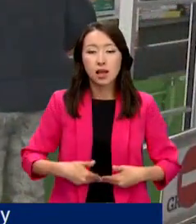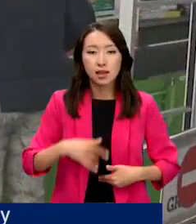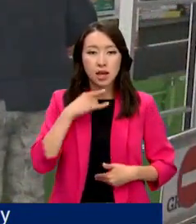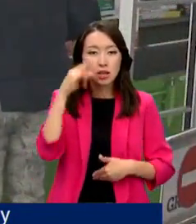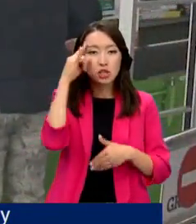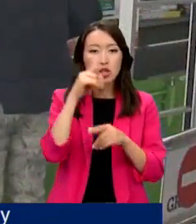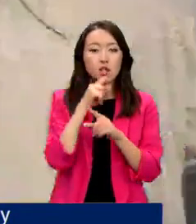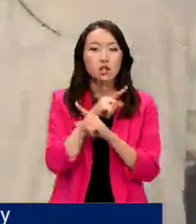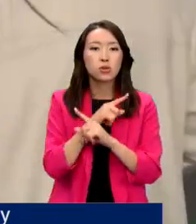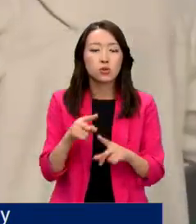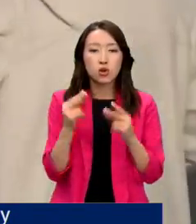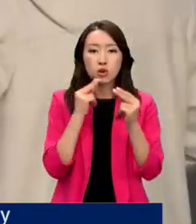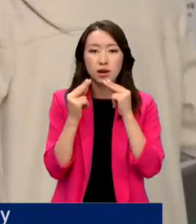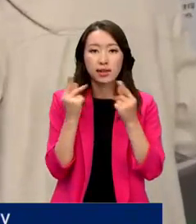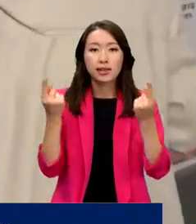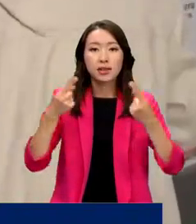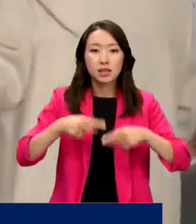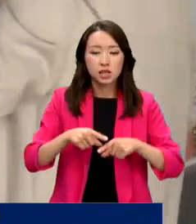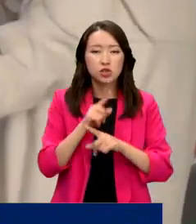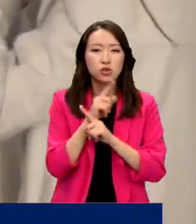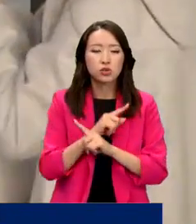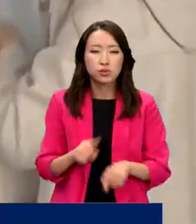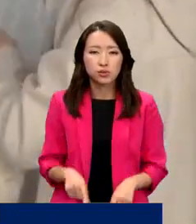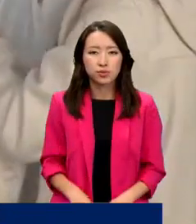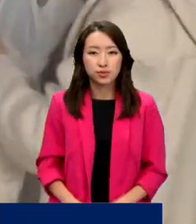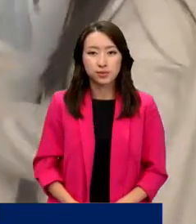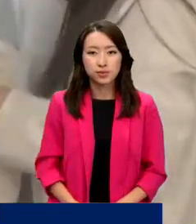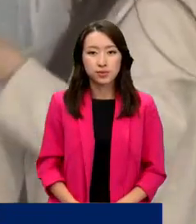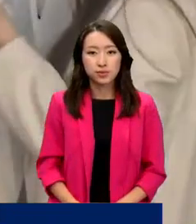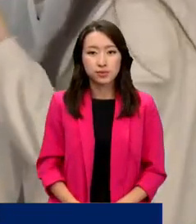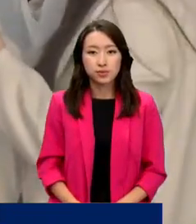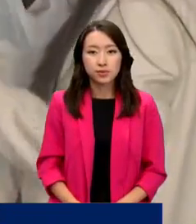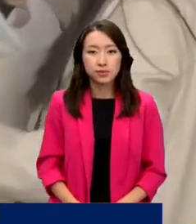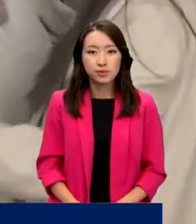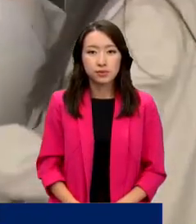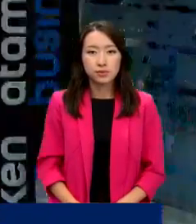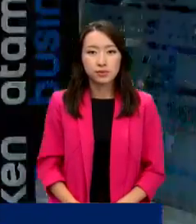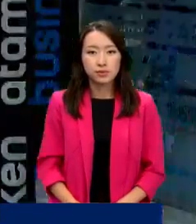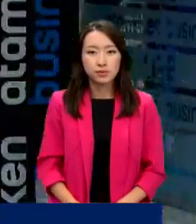не будут. Продовольственный кризис нам не грозит. Сауле Байгалиева, Тамикен Бизнес.